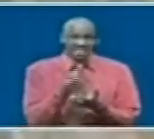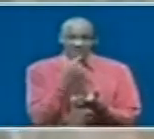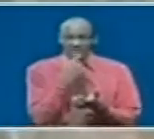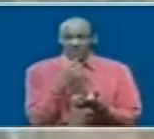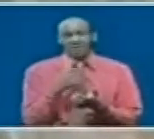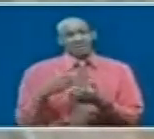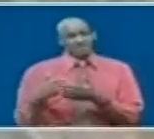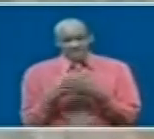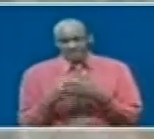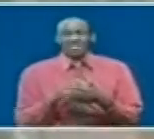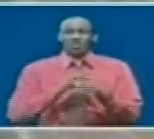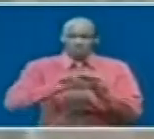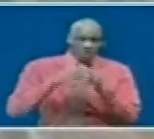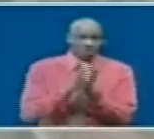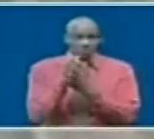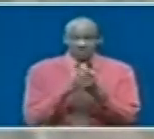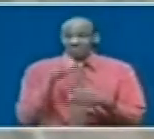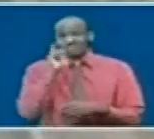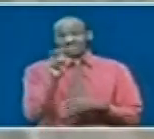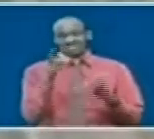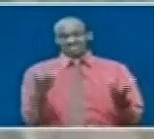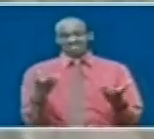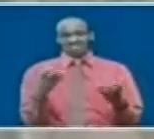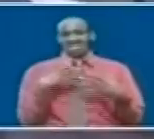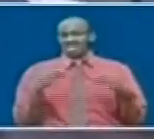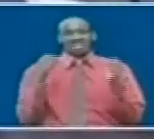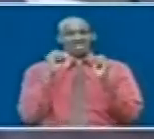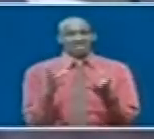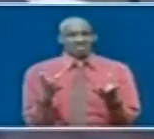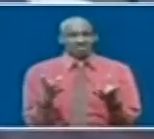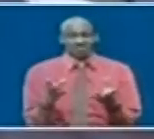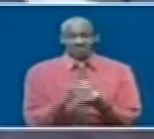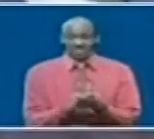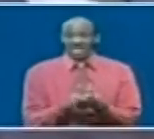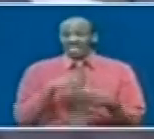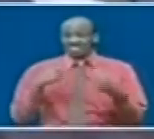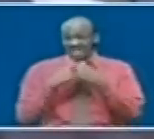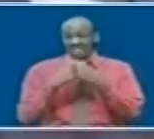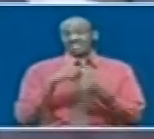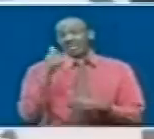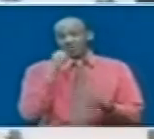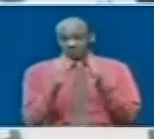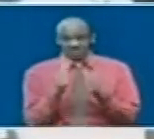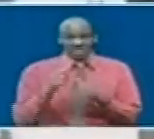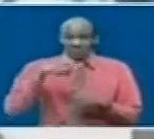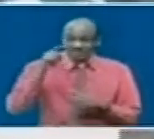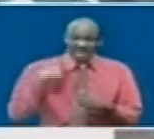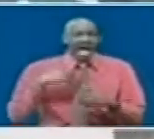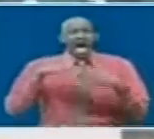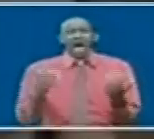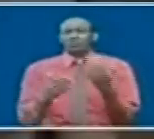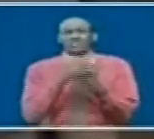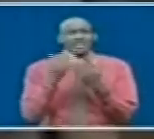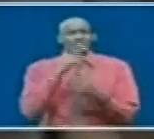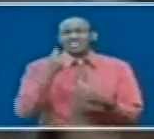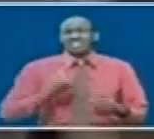Mtoto akaoshwa. Sikuona kama hiyo ugonjwa inarudi nyuma. Changamoto nyingine kwa Karen sasa ni namna ya kuwashughulikia binti